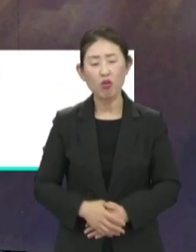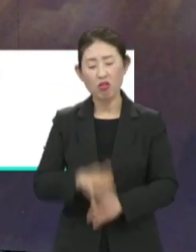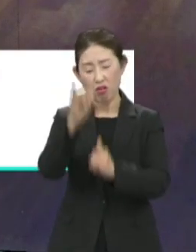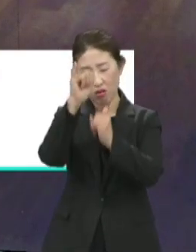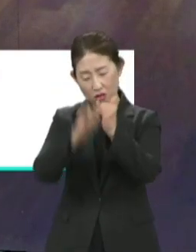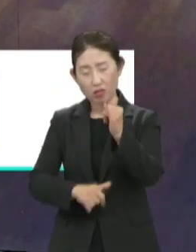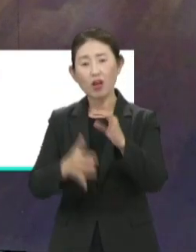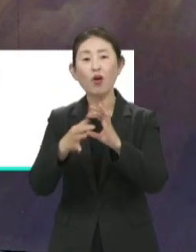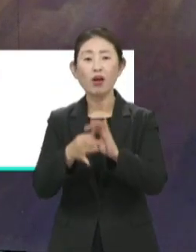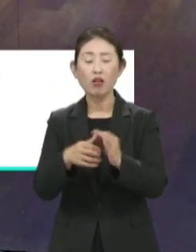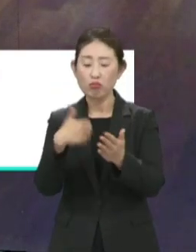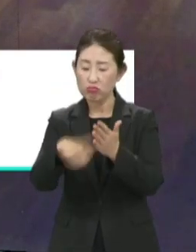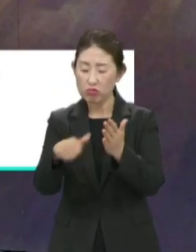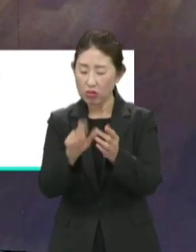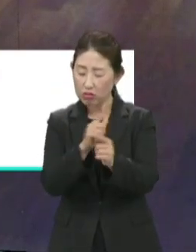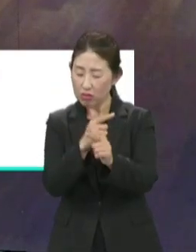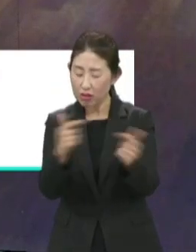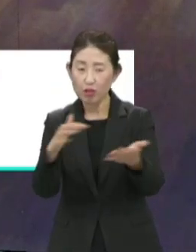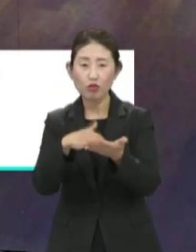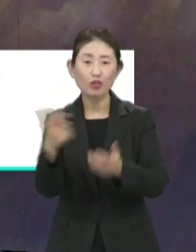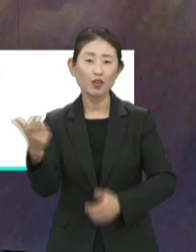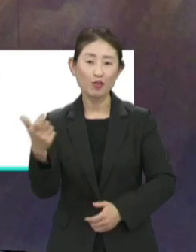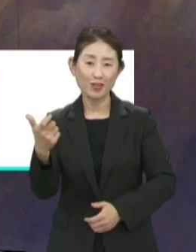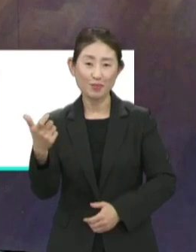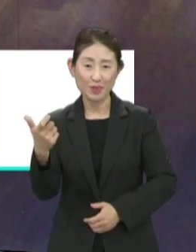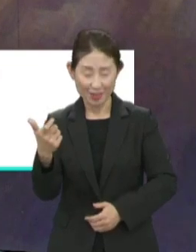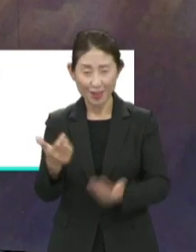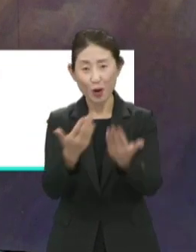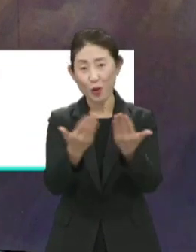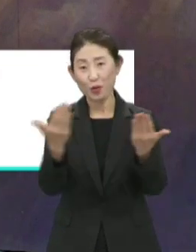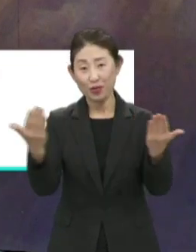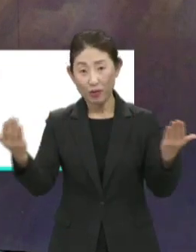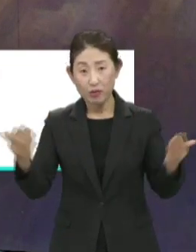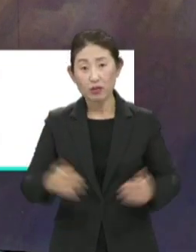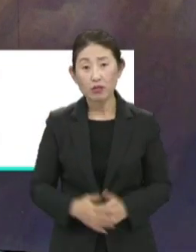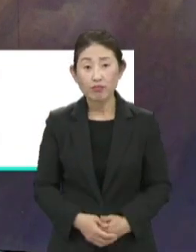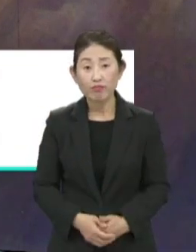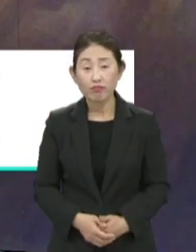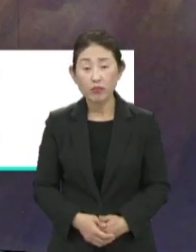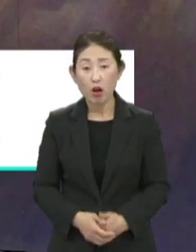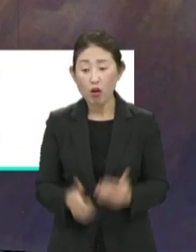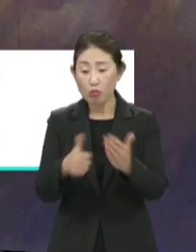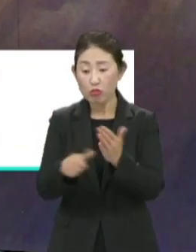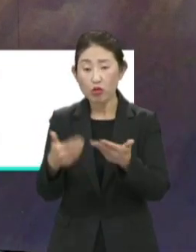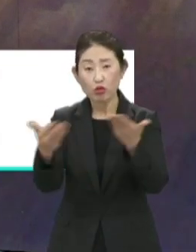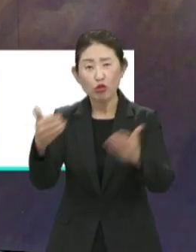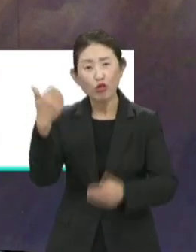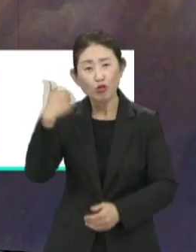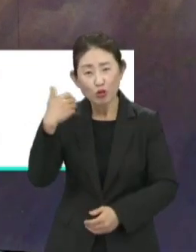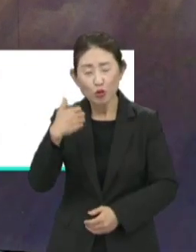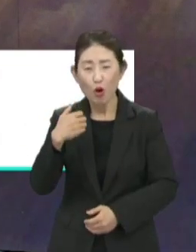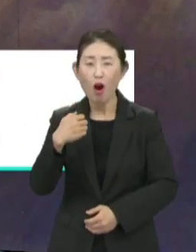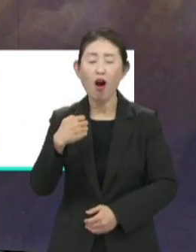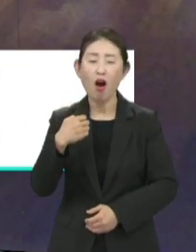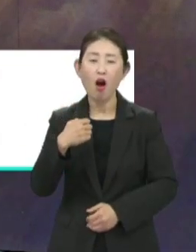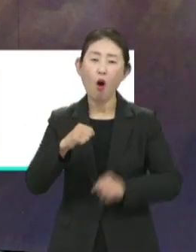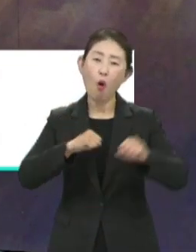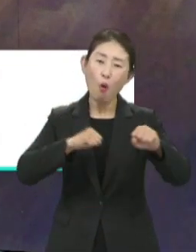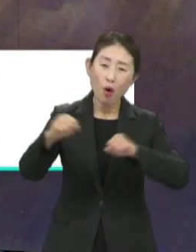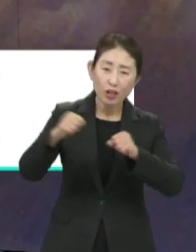담긴 소중한 기증자료 60여 점이 일반에 공개되었습니다. 자료를 기증하고 전시 개막식에